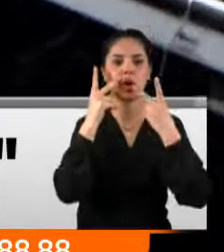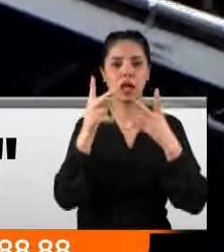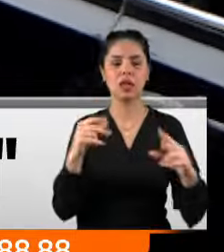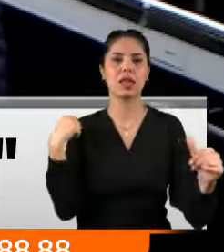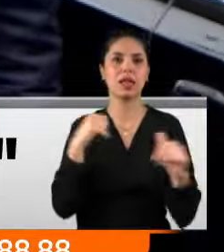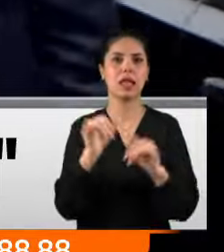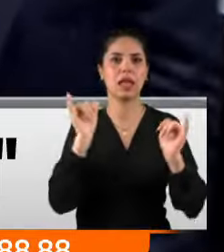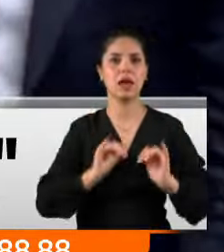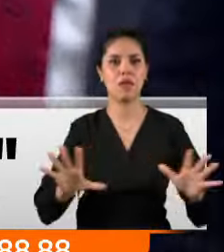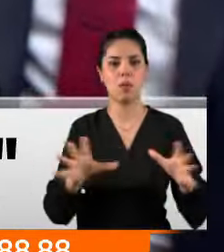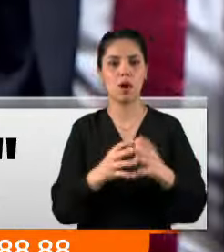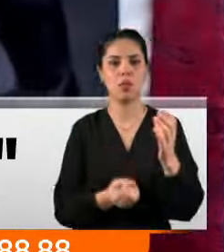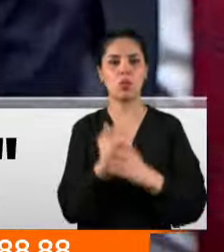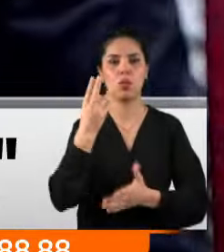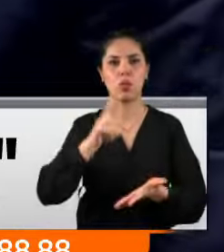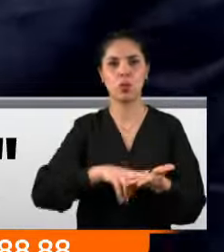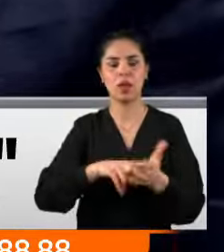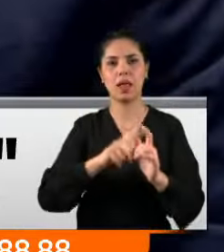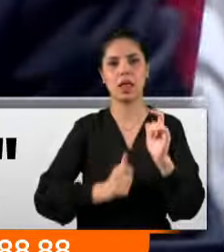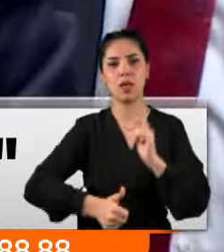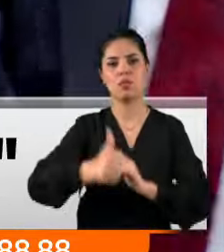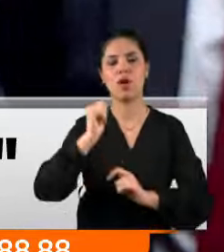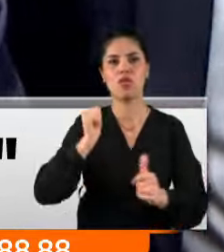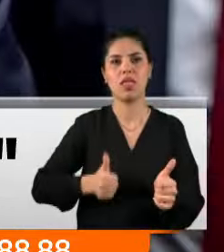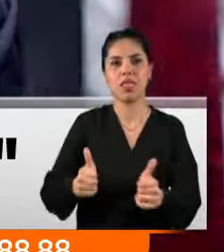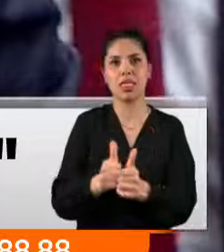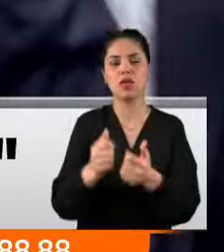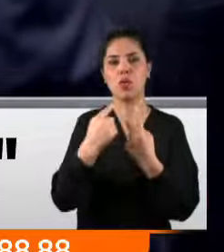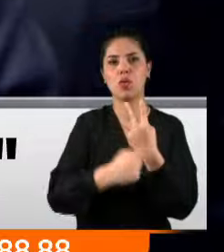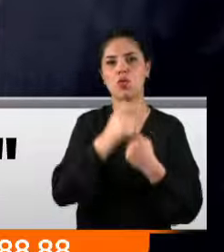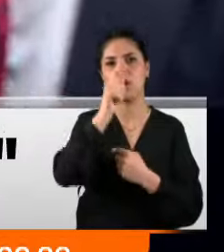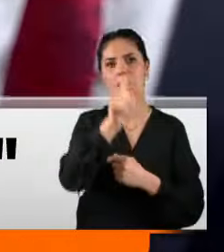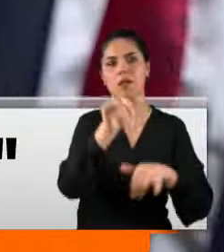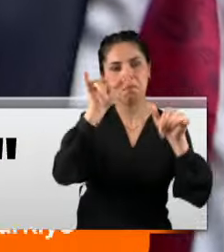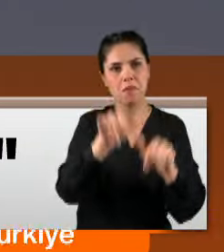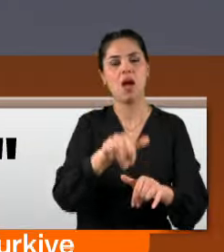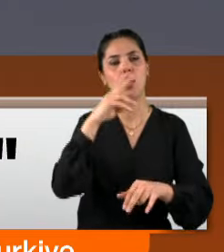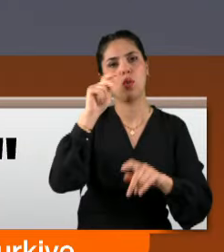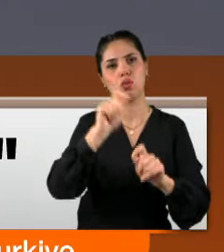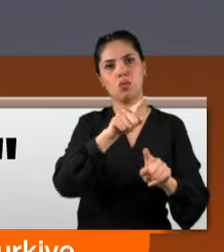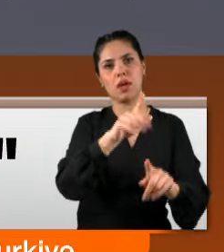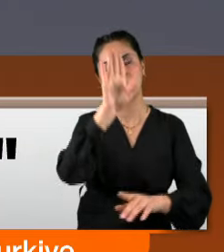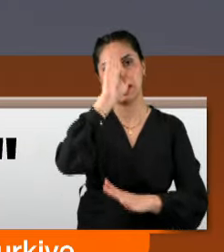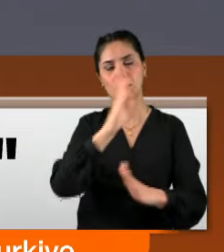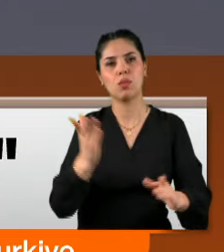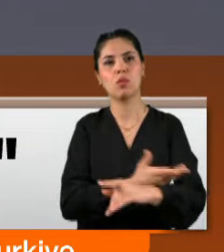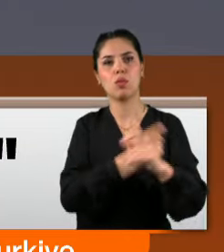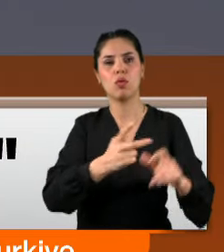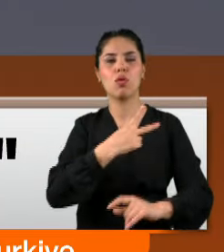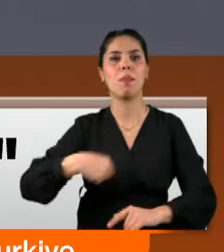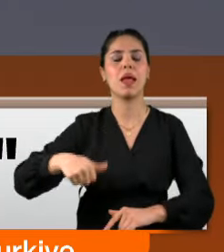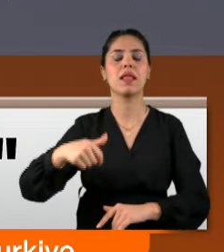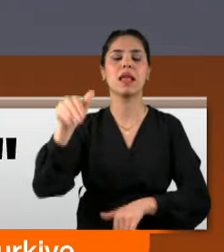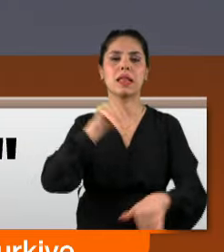Yeniden Refah Partisi kurucu üyesi ve genel başkan danışmanı Yücel Molla İsmailoğlu'ndan geldi. İstanbul Büyükşehir Belediyesi